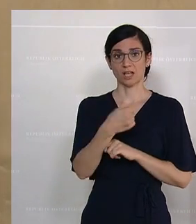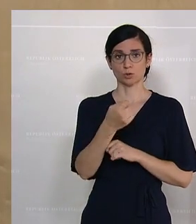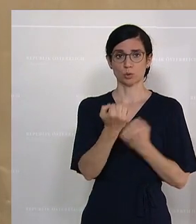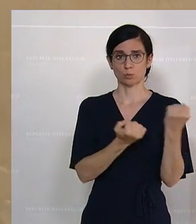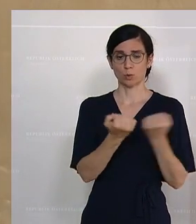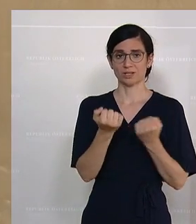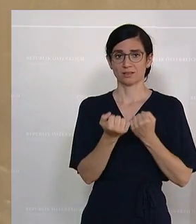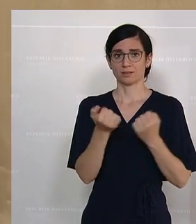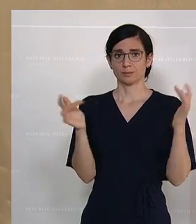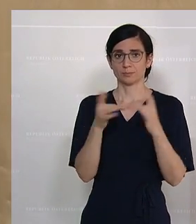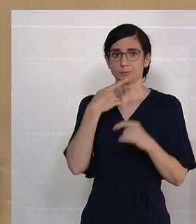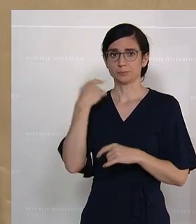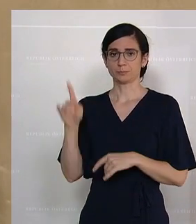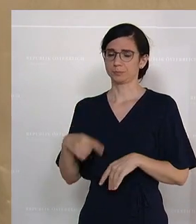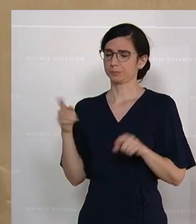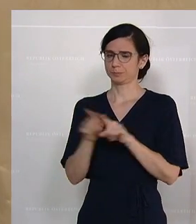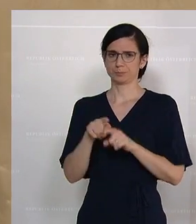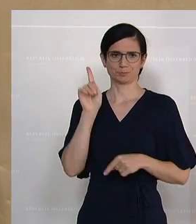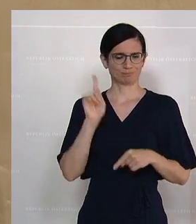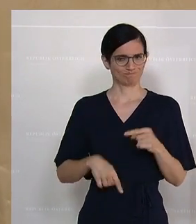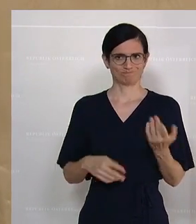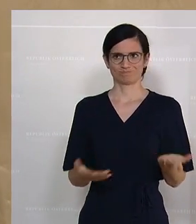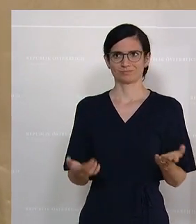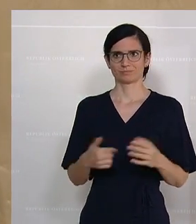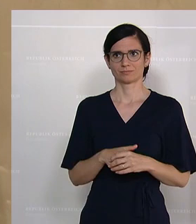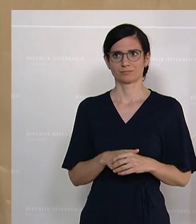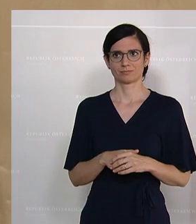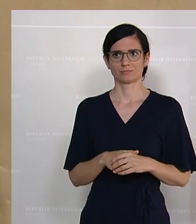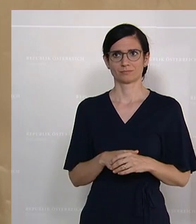gegenüber russland die hier im endeffekt